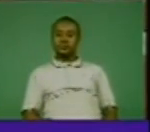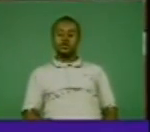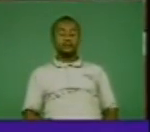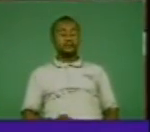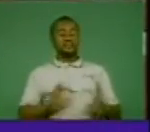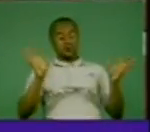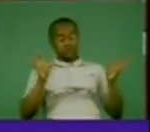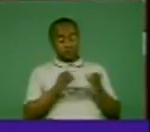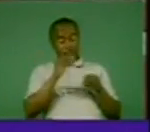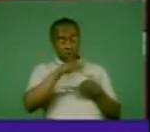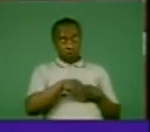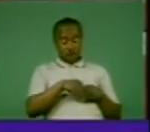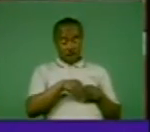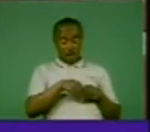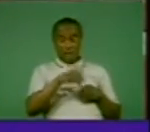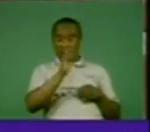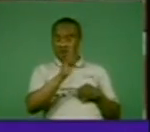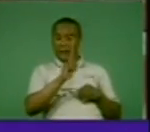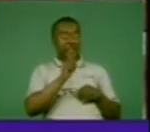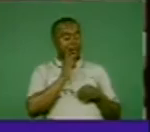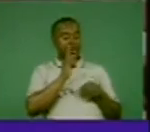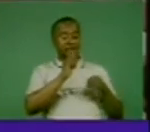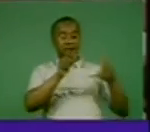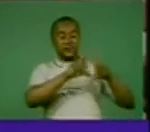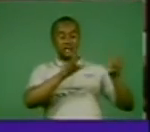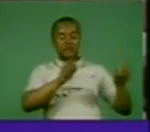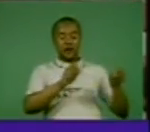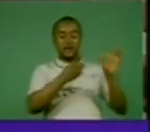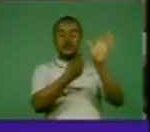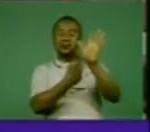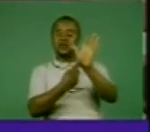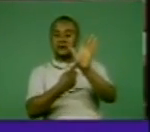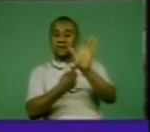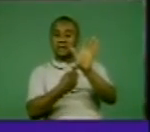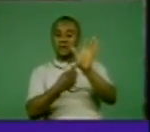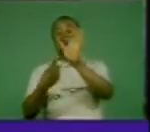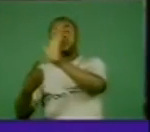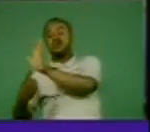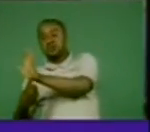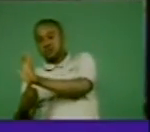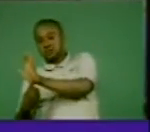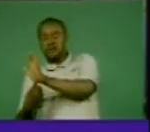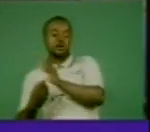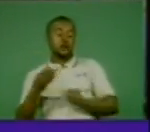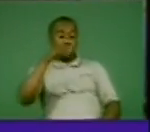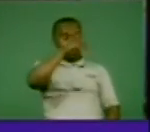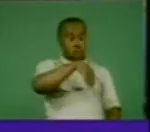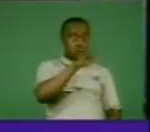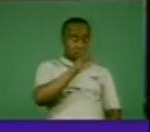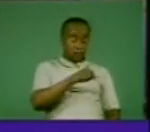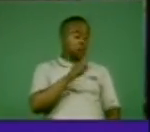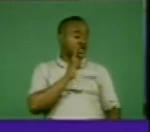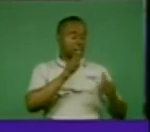kura za hapana kwenye kila ibara ilikuwa ni kura 6. Jumla ya kura za ndio ilikuwa kura 148 kwenye kila